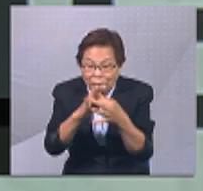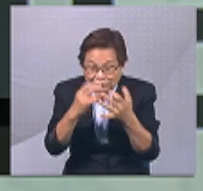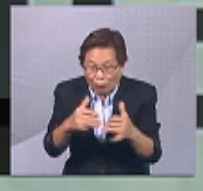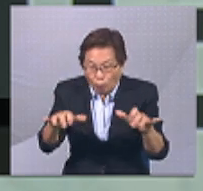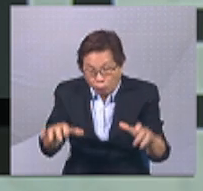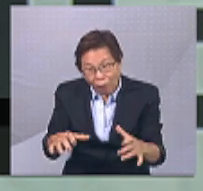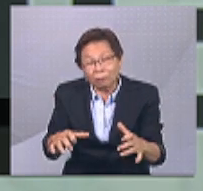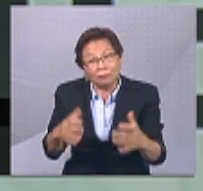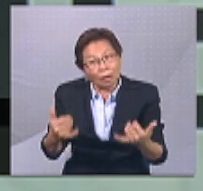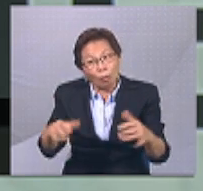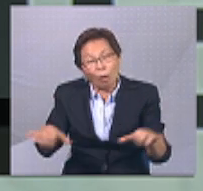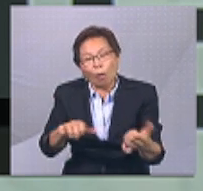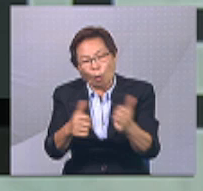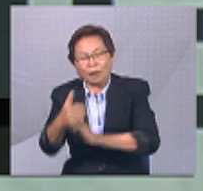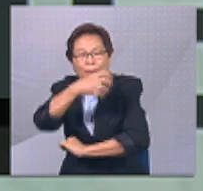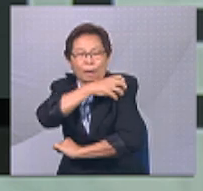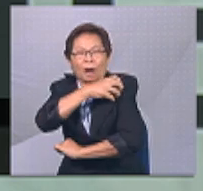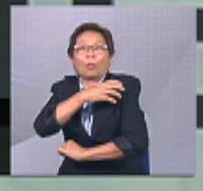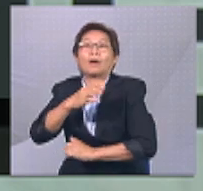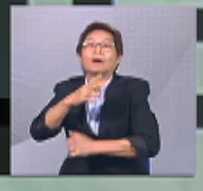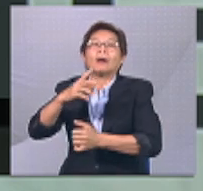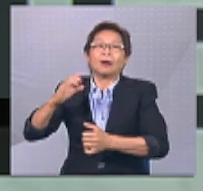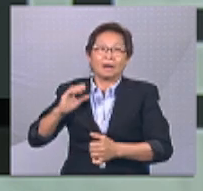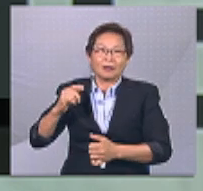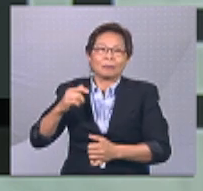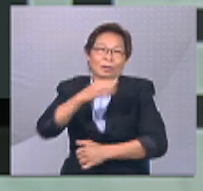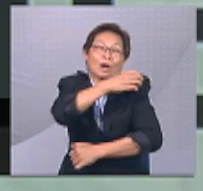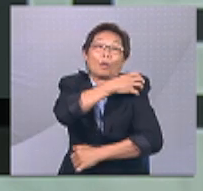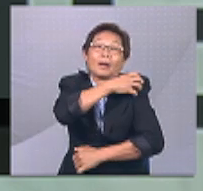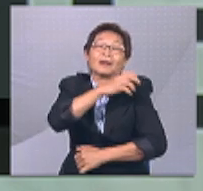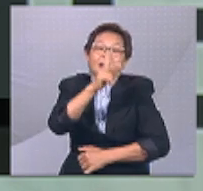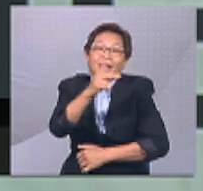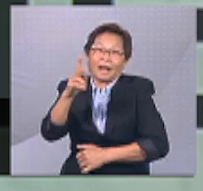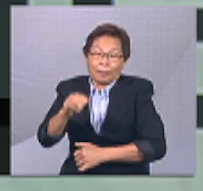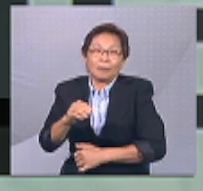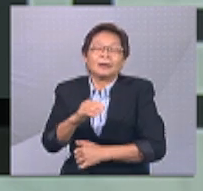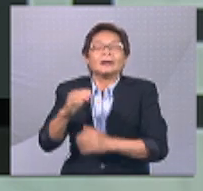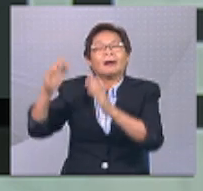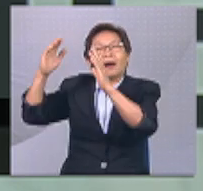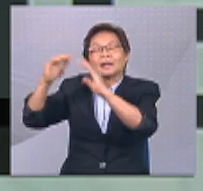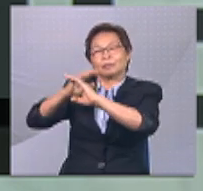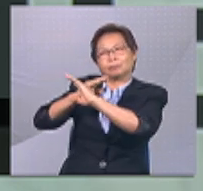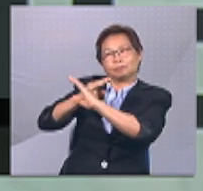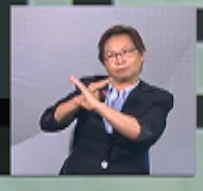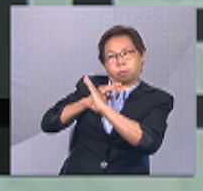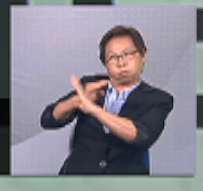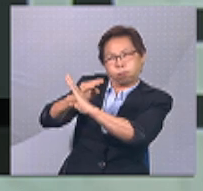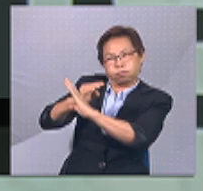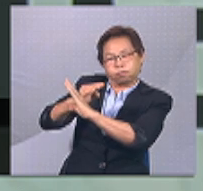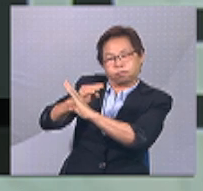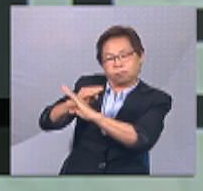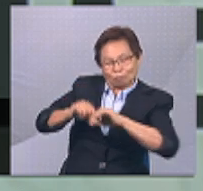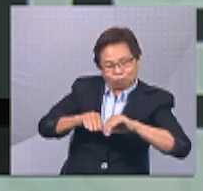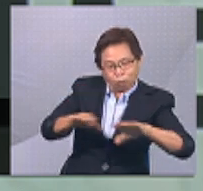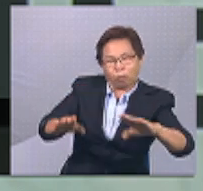dilaksanakan oleh pegawai-pegawai kita di lapangan dan kita harap kita dapat membendung penularan virus